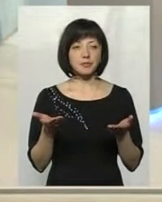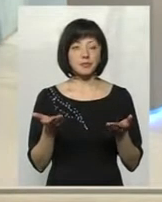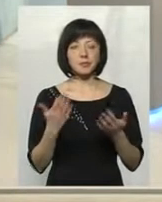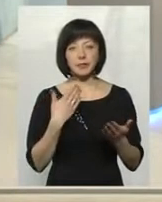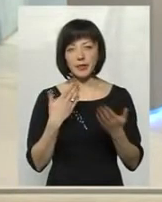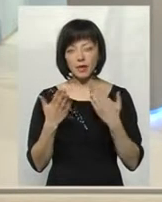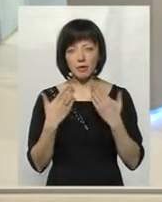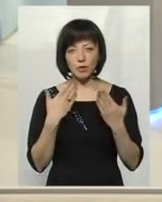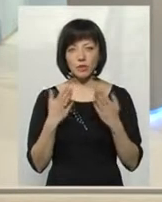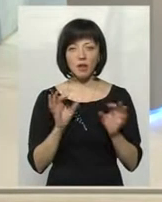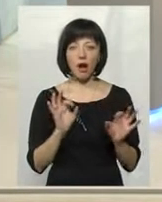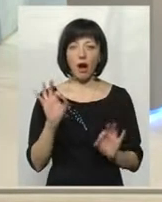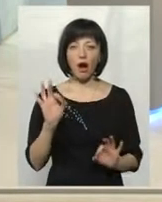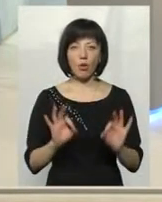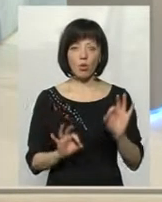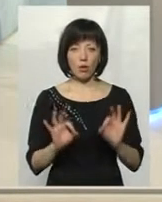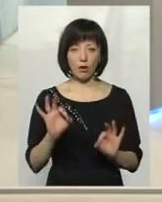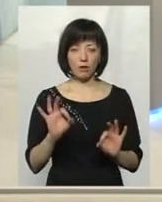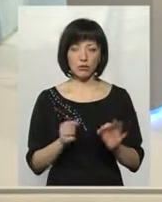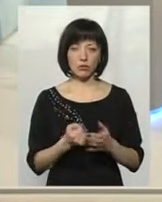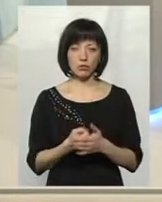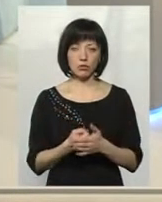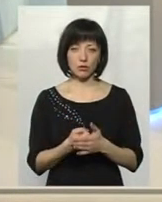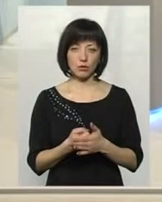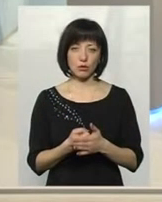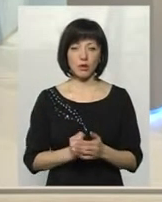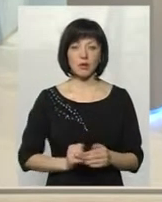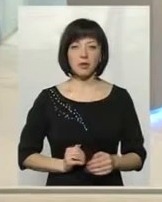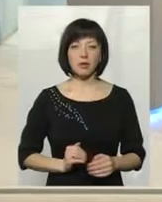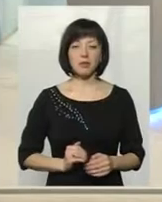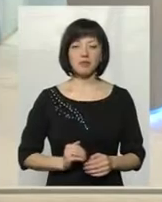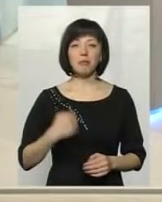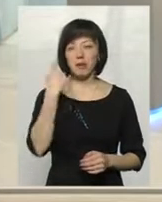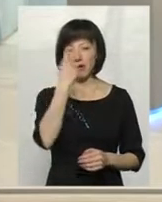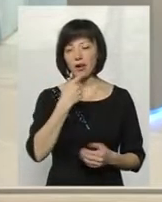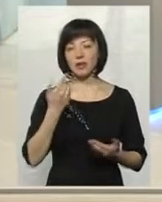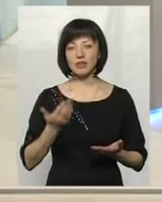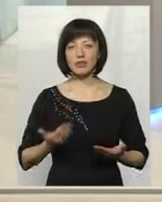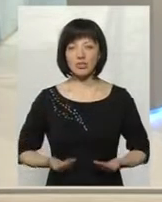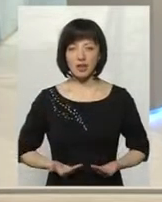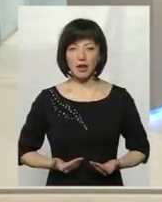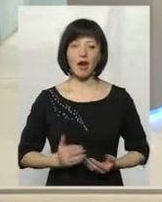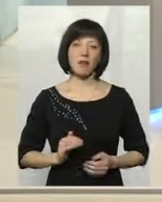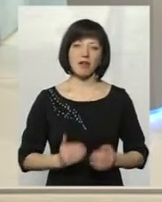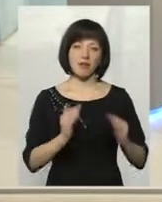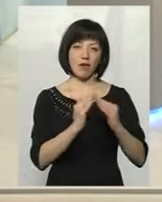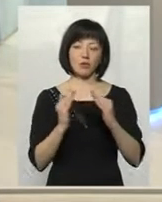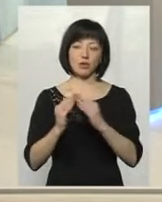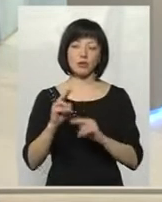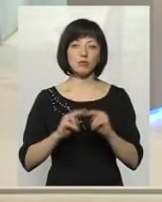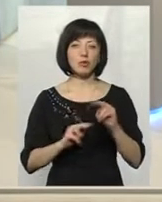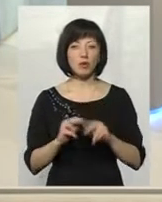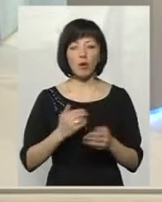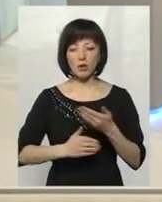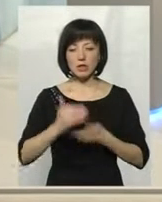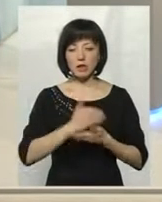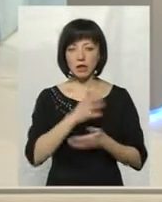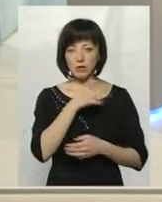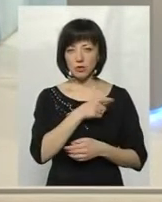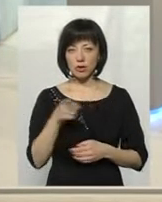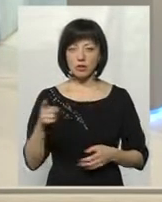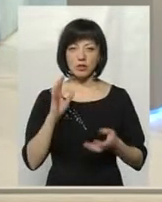відносяться акуратно до приватного життя, до приватної забудови. Ми бачимо останнім часом серйозні